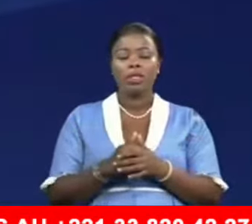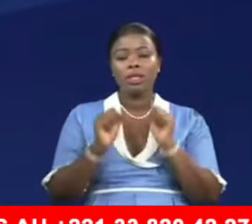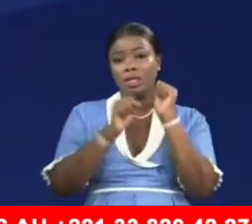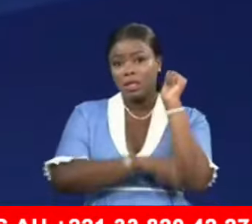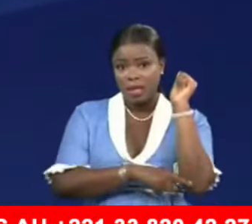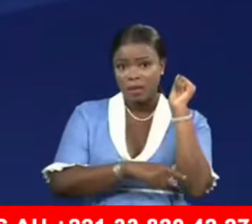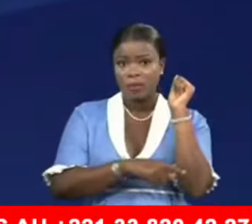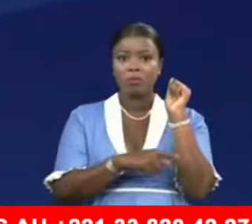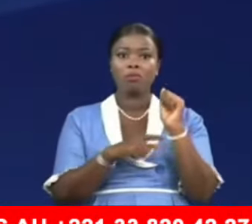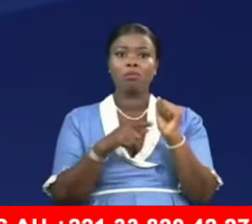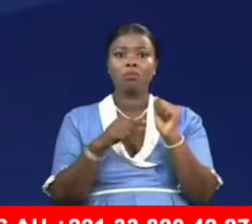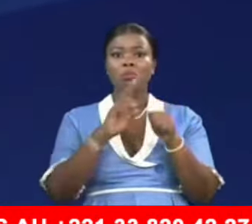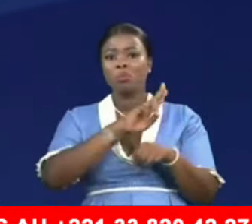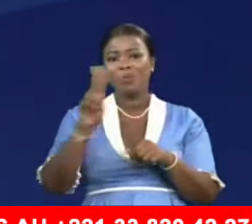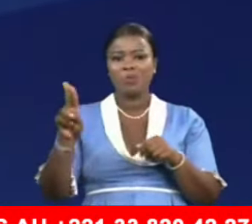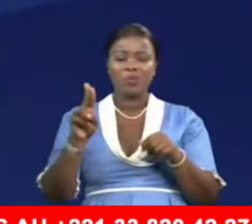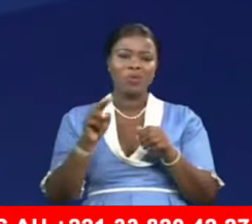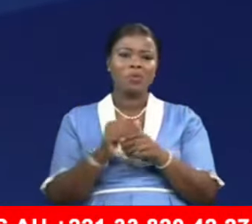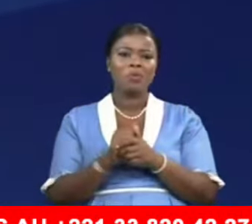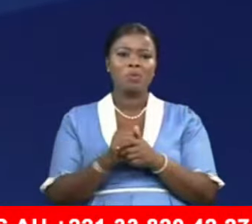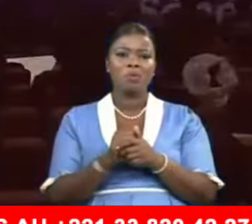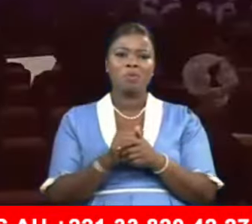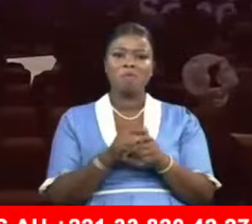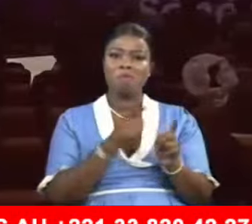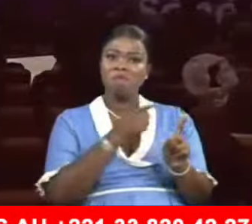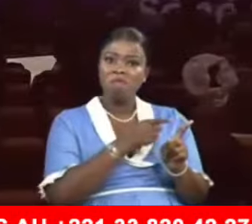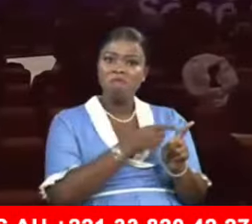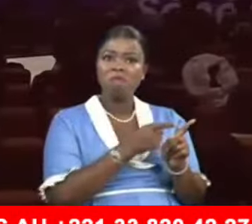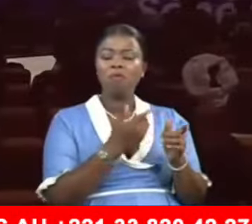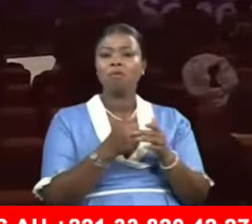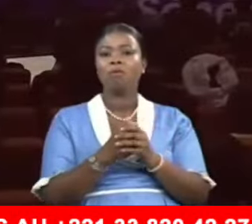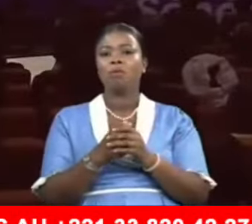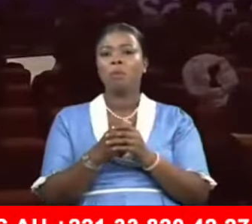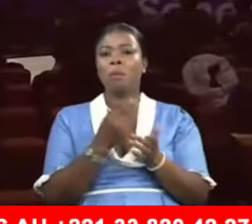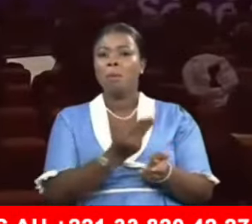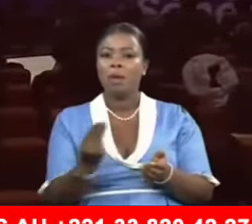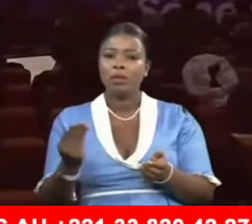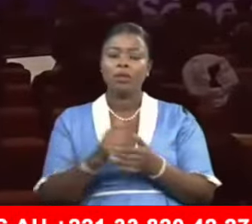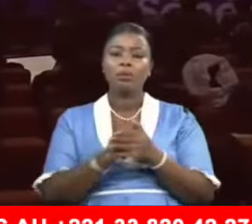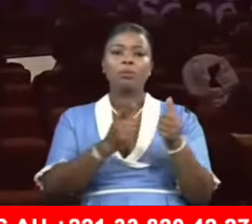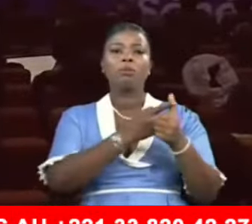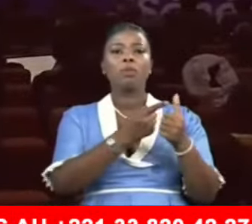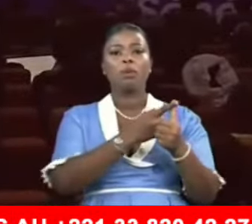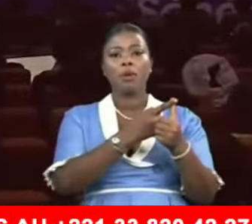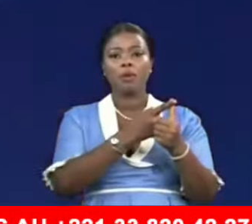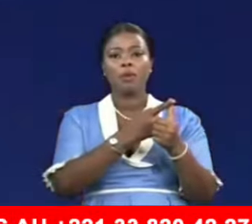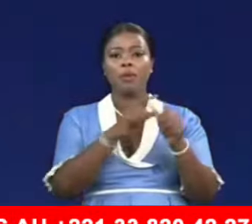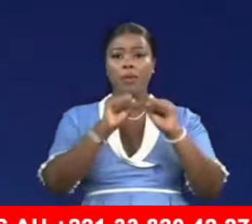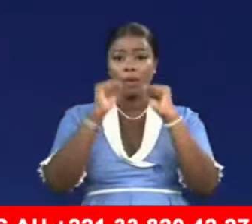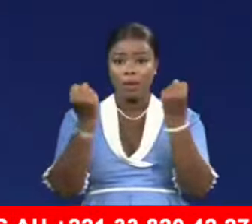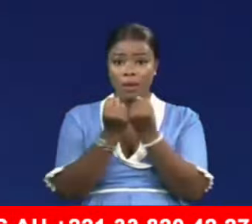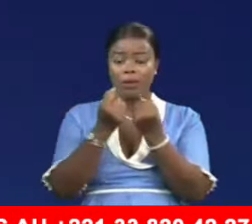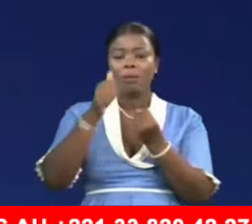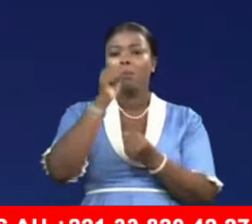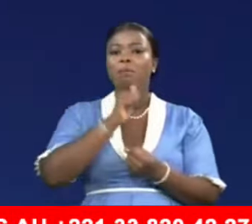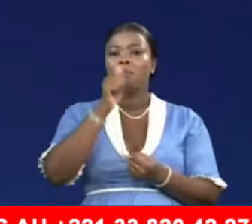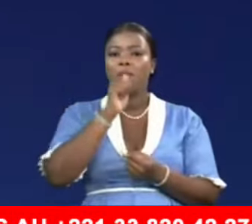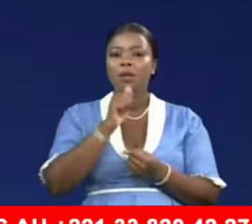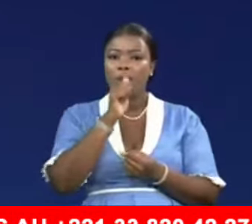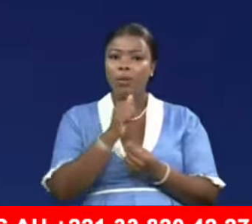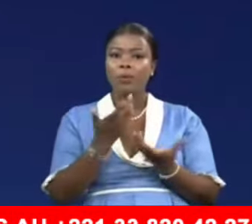une dépendance aux ressources extérieures et aux matières premières un secteur privé